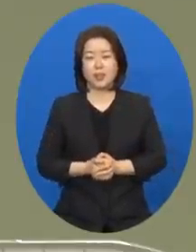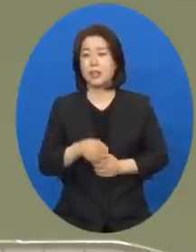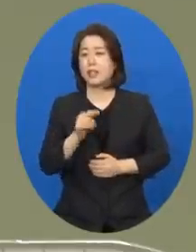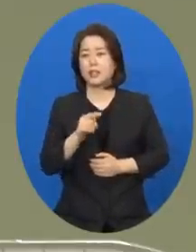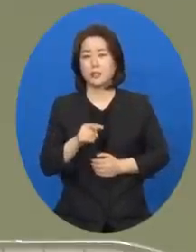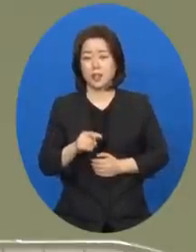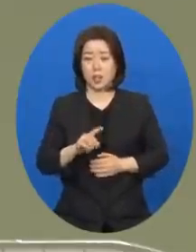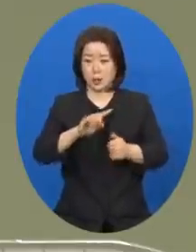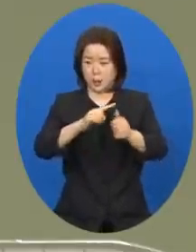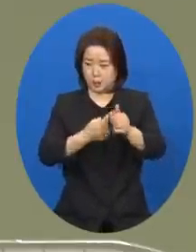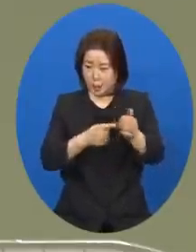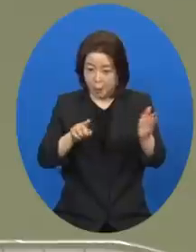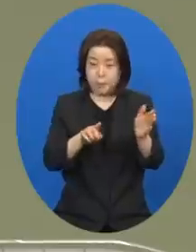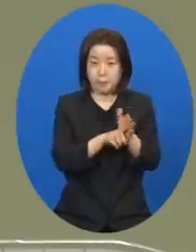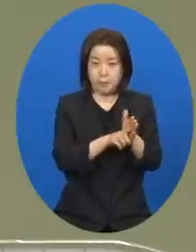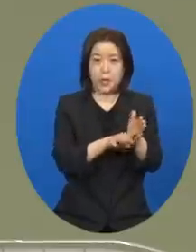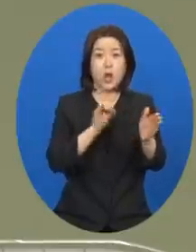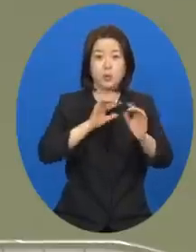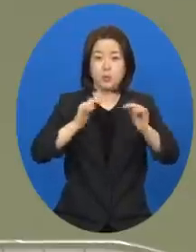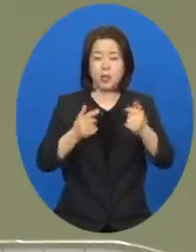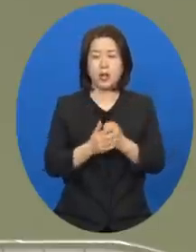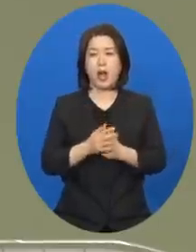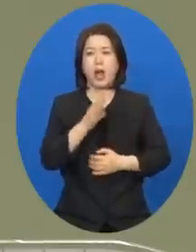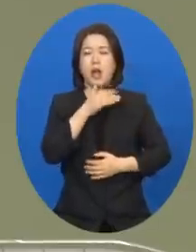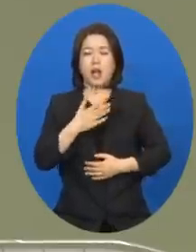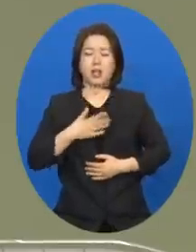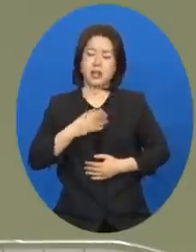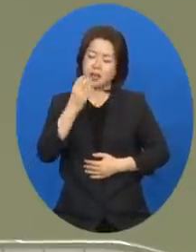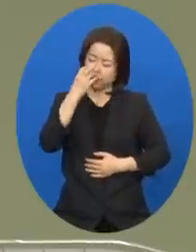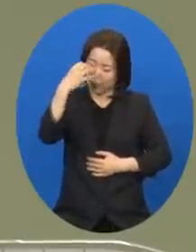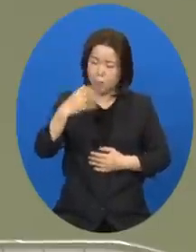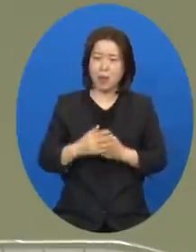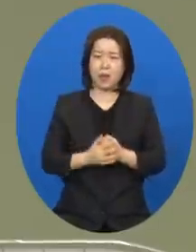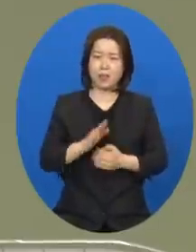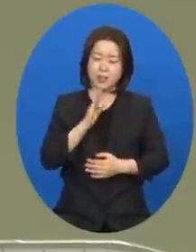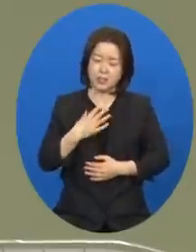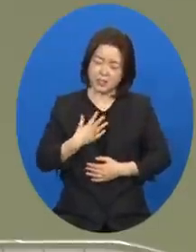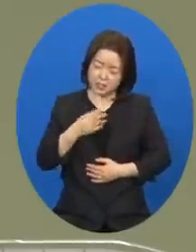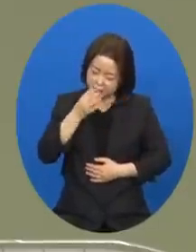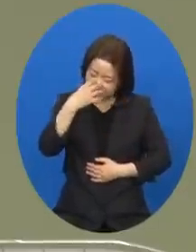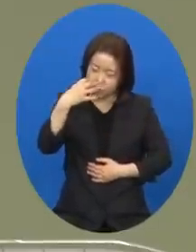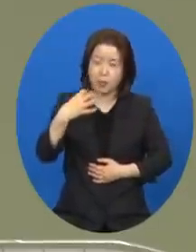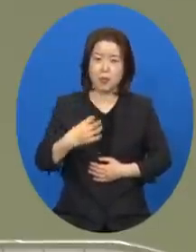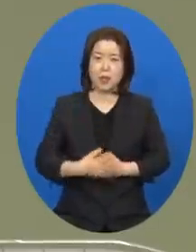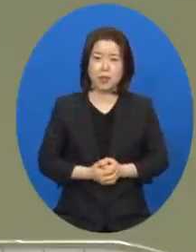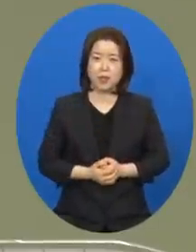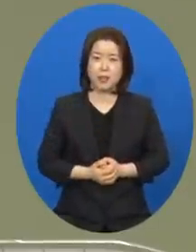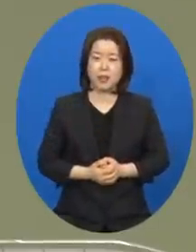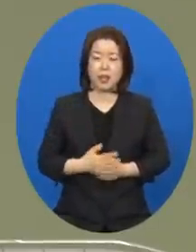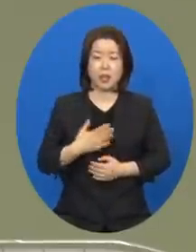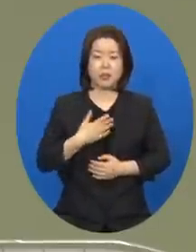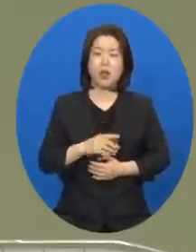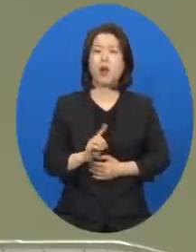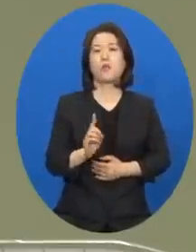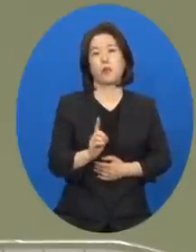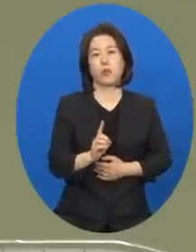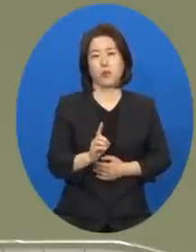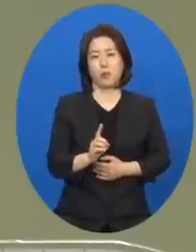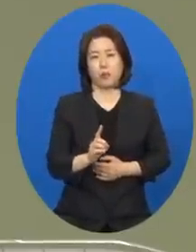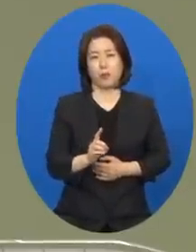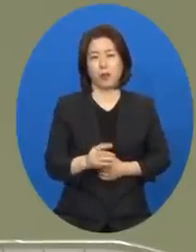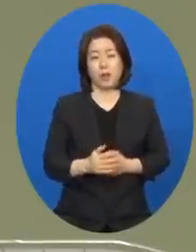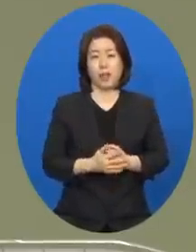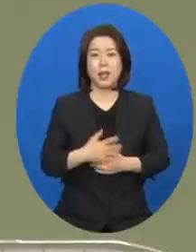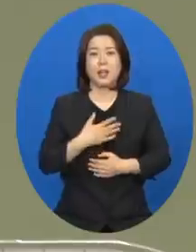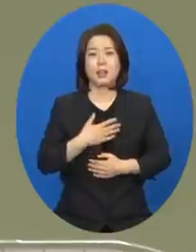그게 믿어지는 것뿐만 아니고 내가 너무 교만했구나. 내가 진짜 교만하구나. 내가 뭐라고?